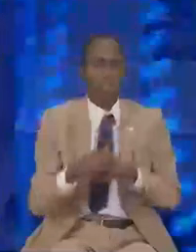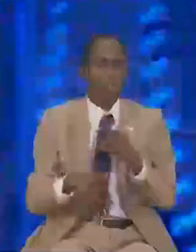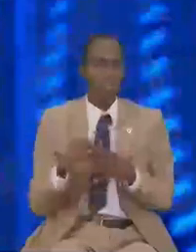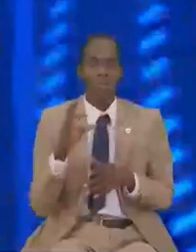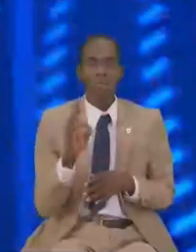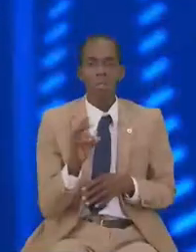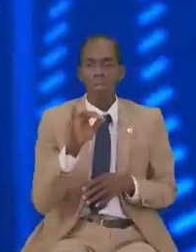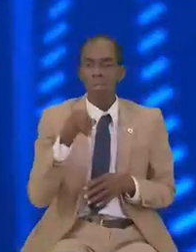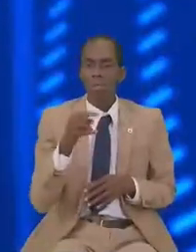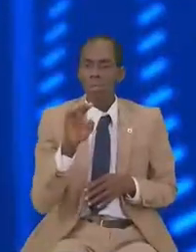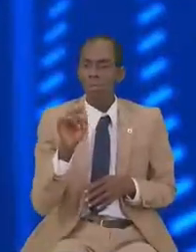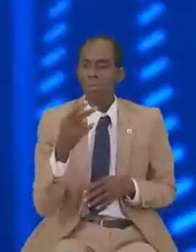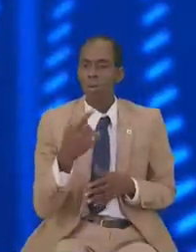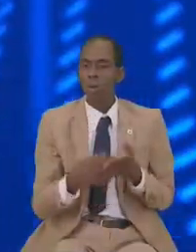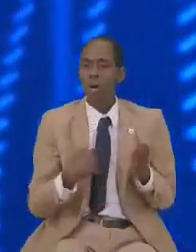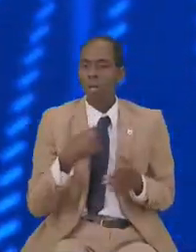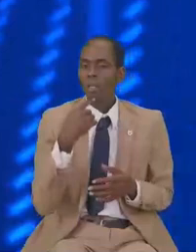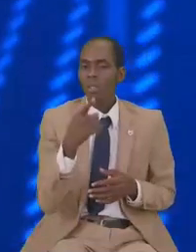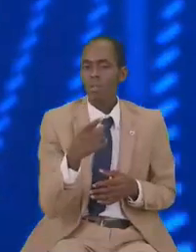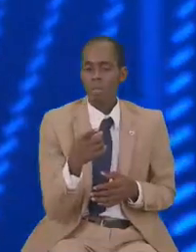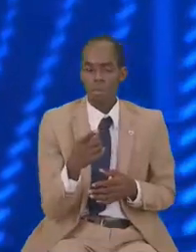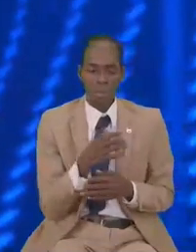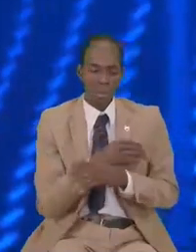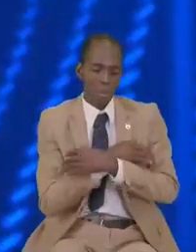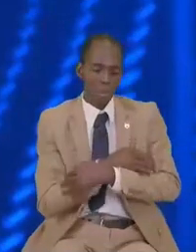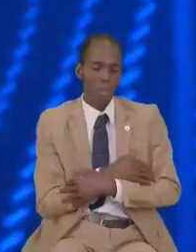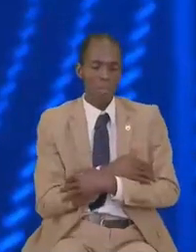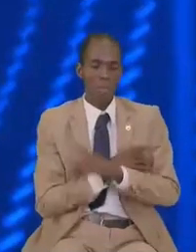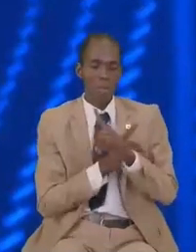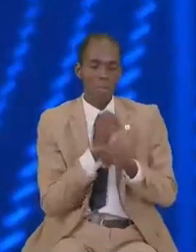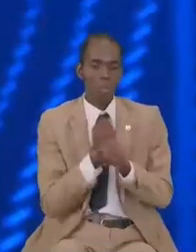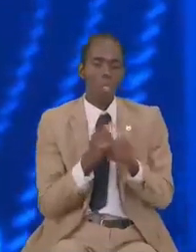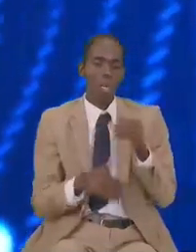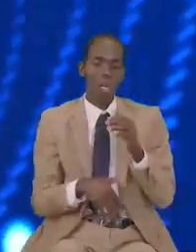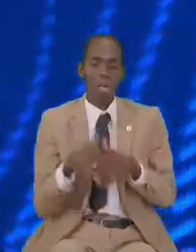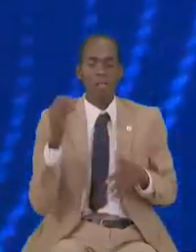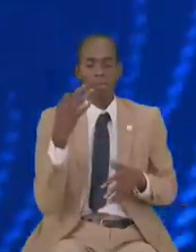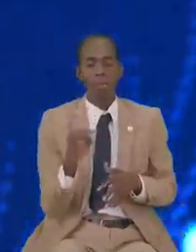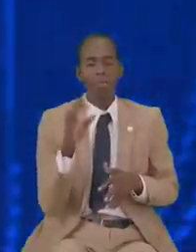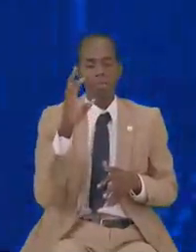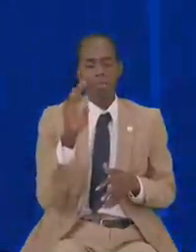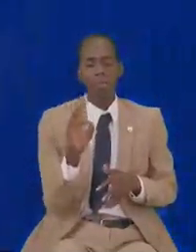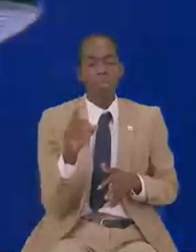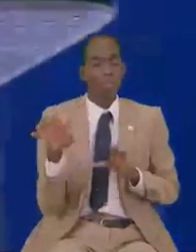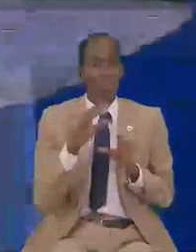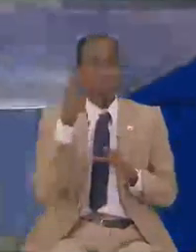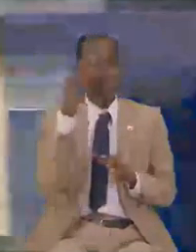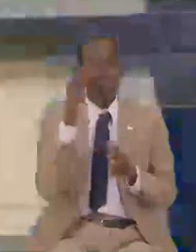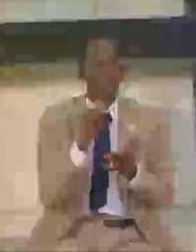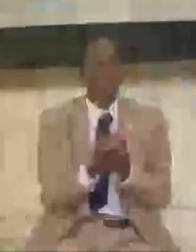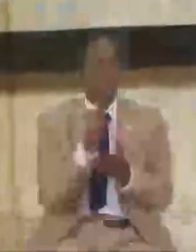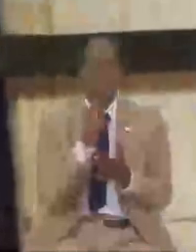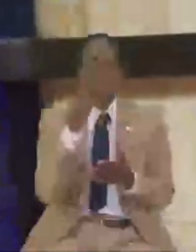repos. Un jour de 7 jours, tu prends un jour pour repos. Un